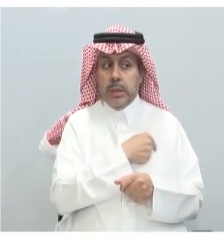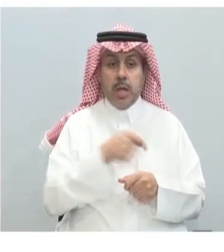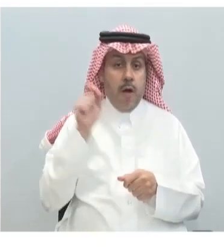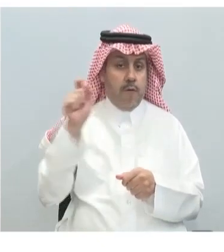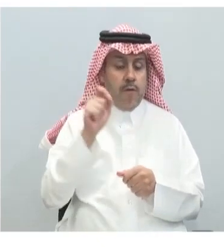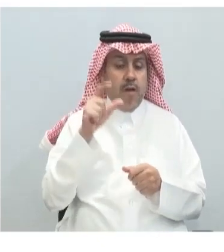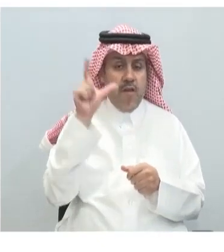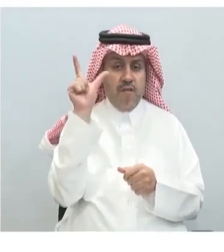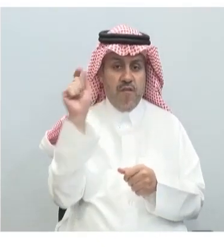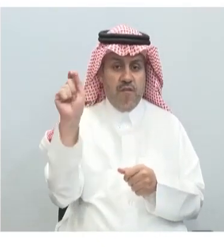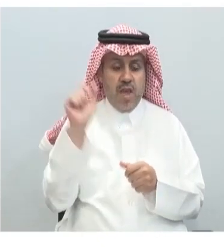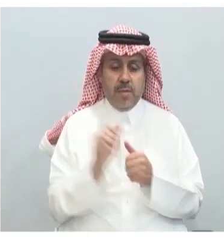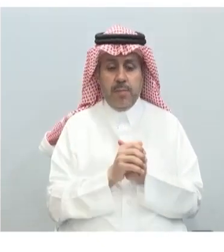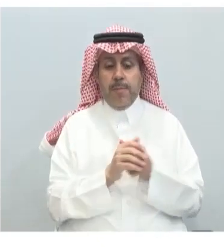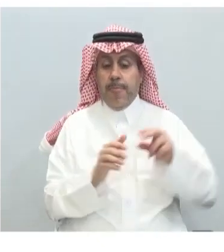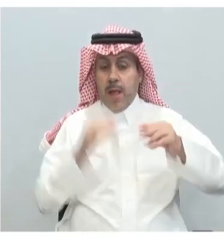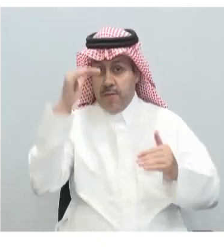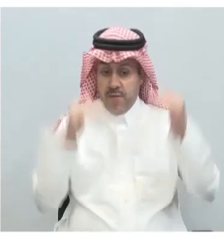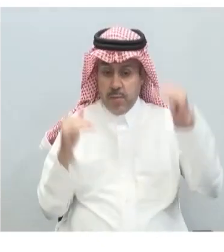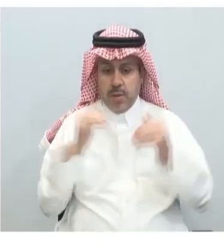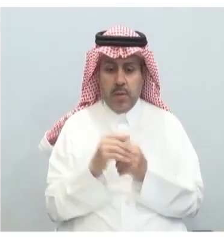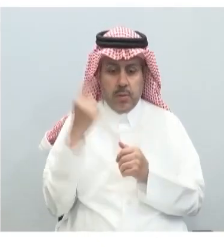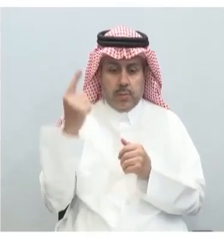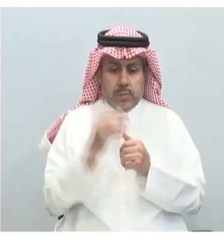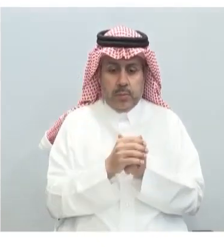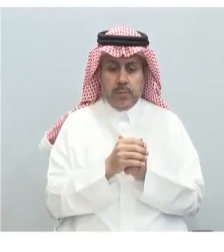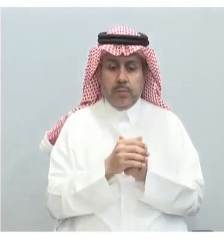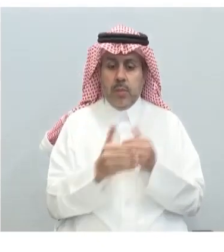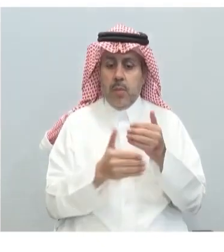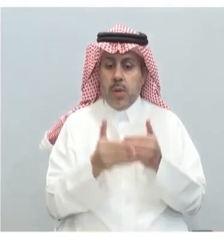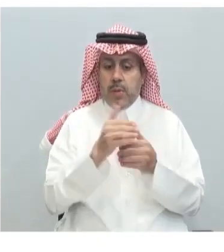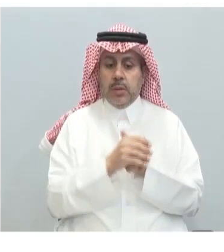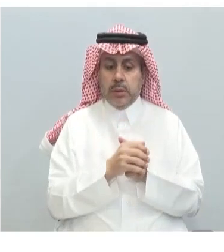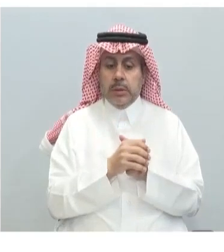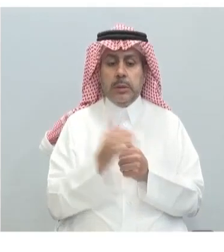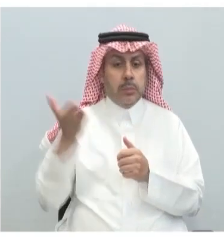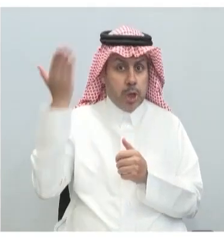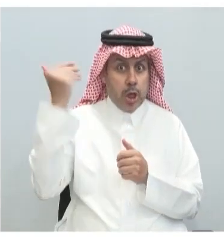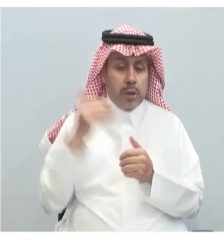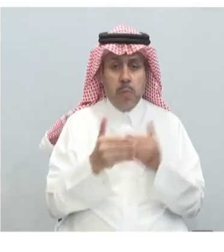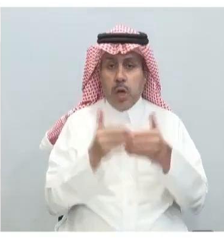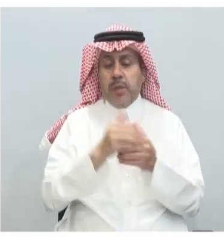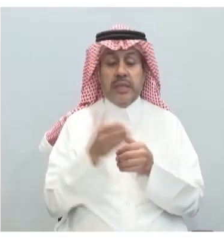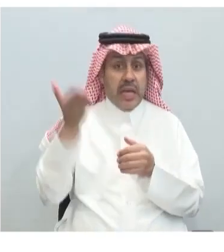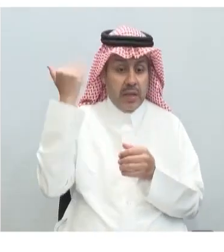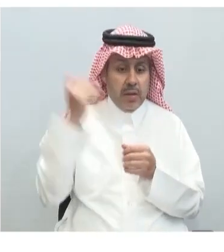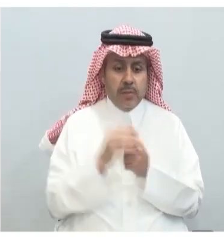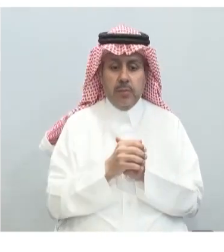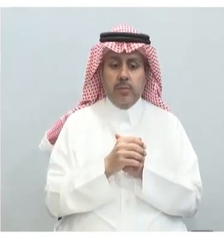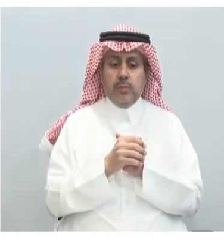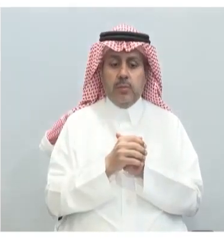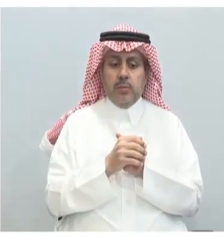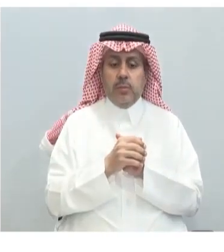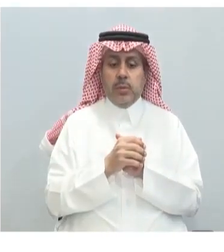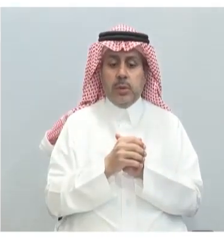اف في والفرق بين هذا النوع من المركبات والمركبات التقليديه ان المركبات التقليديه